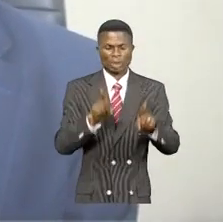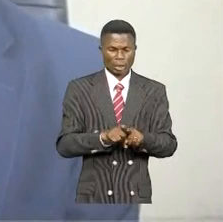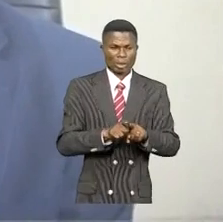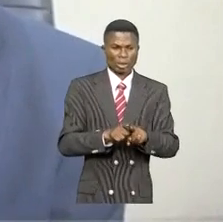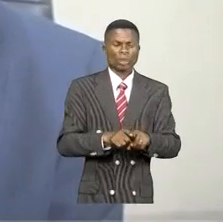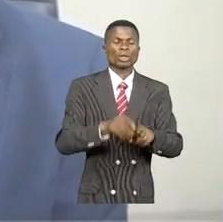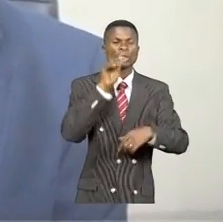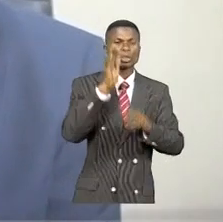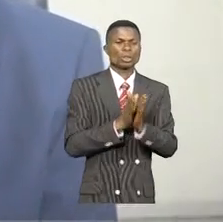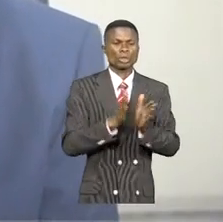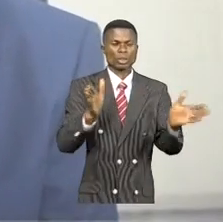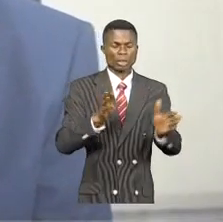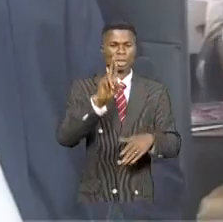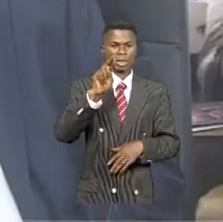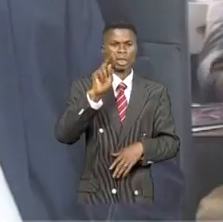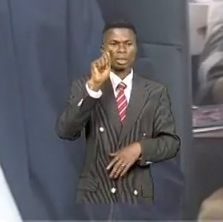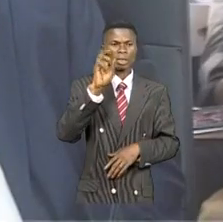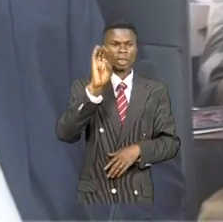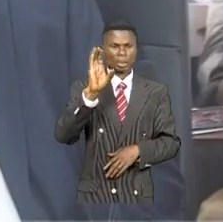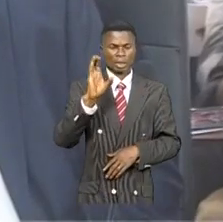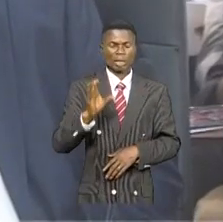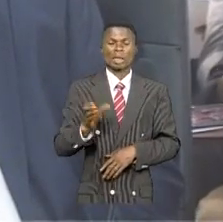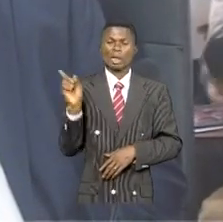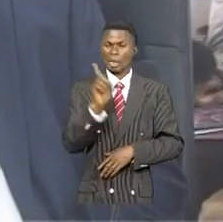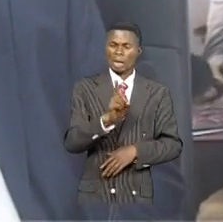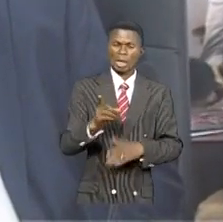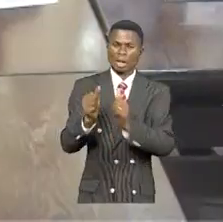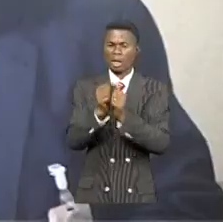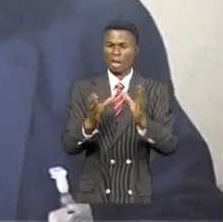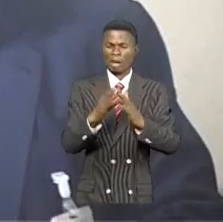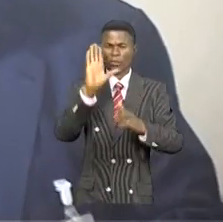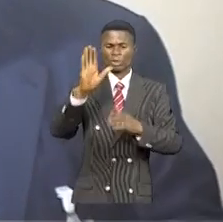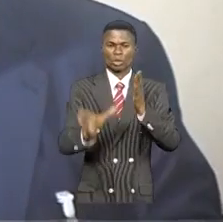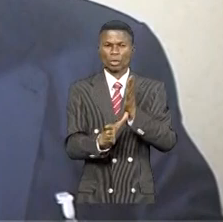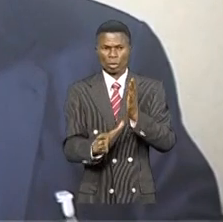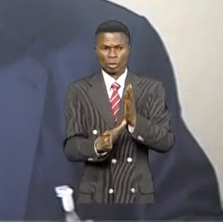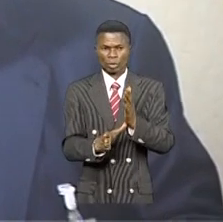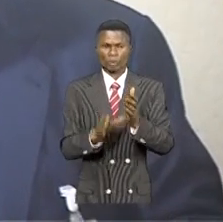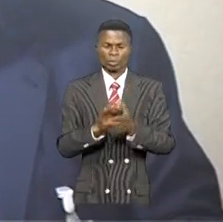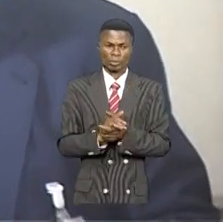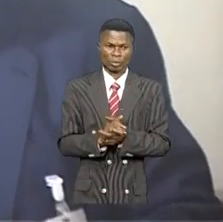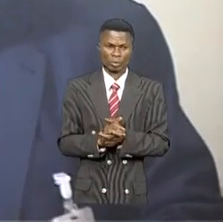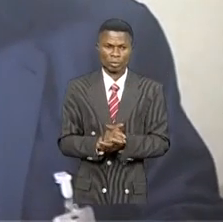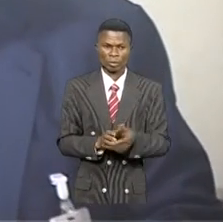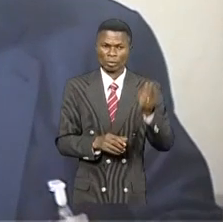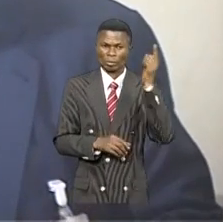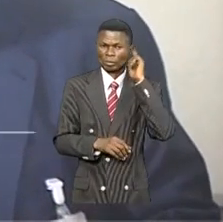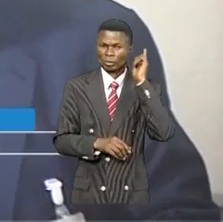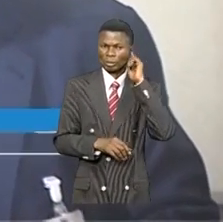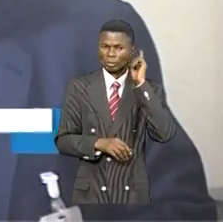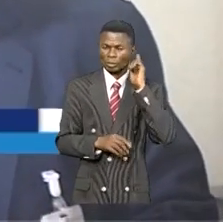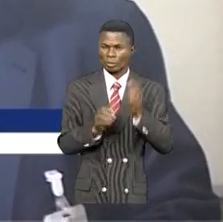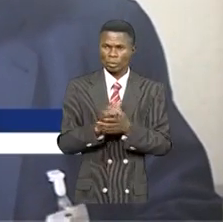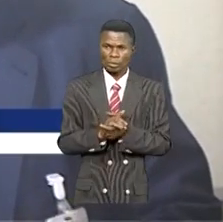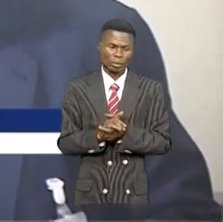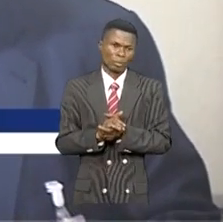RTNC Ernest Kabila qui s'est fait accompagner de son adjoint Freddy Moulumba. Jouissant de la notoriété et